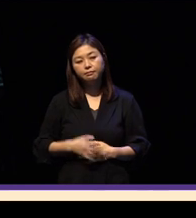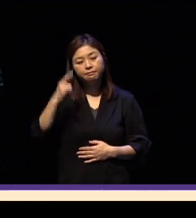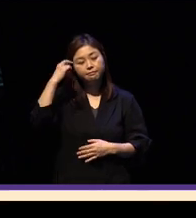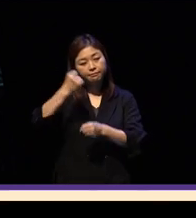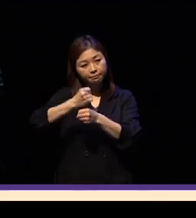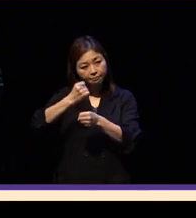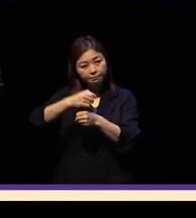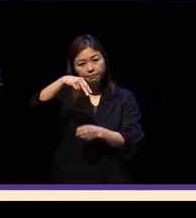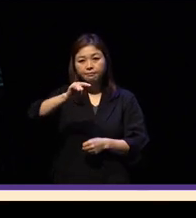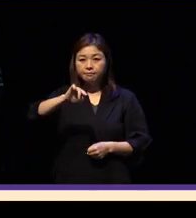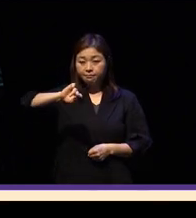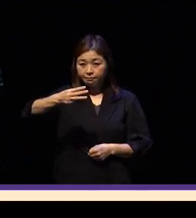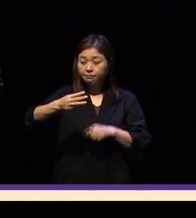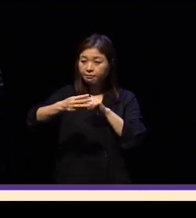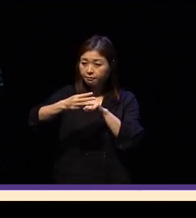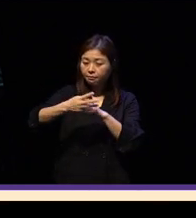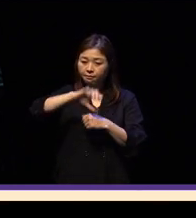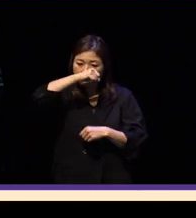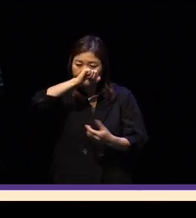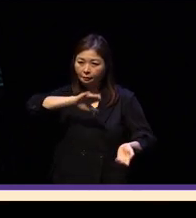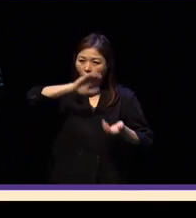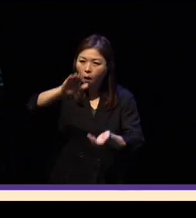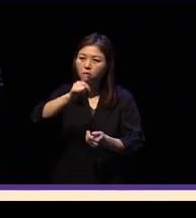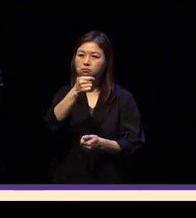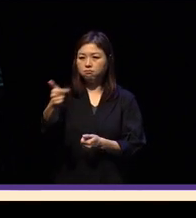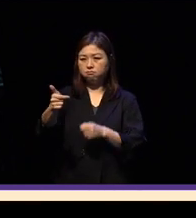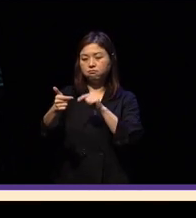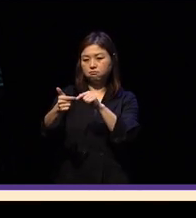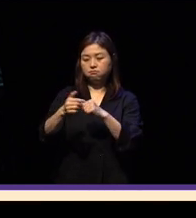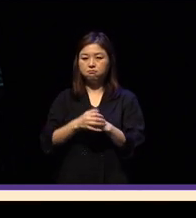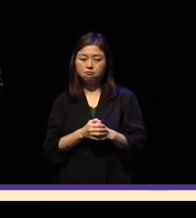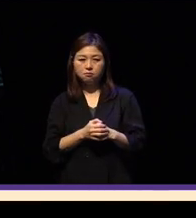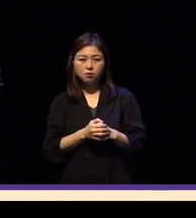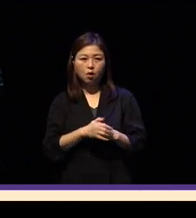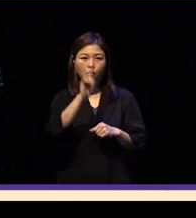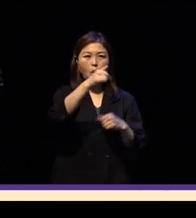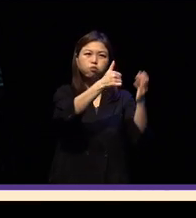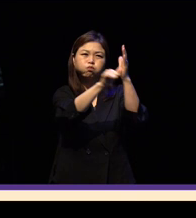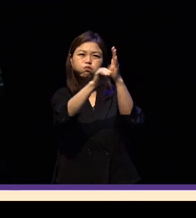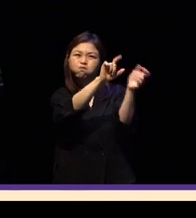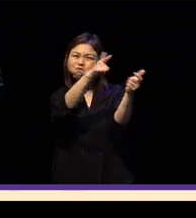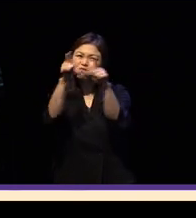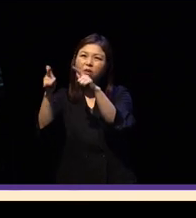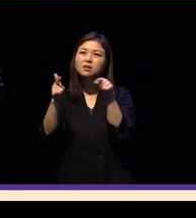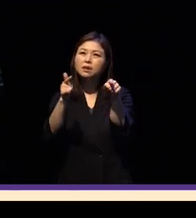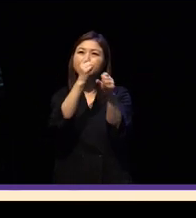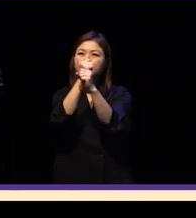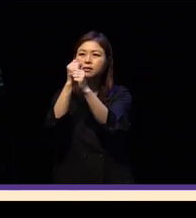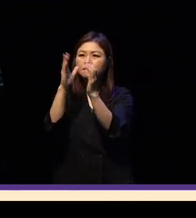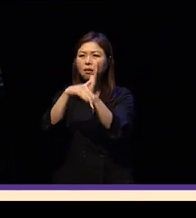창작산실 사업들이 지원의 규모가 좀 크다 보니까 세트를 제작하시는데 좀 과하게 비용을